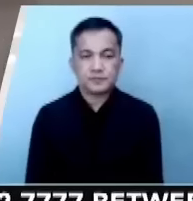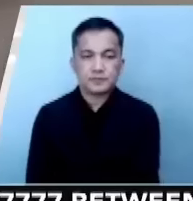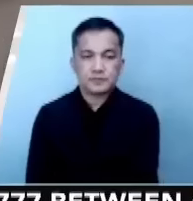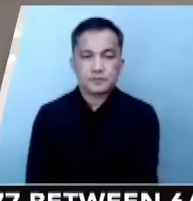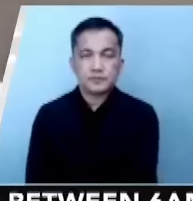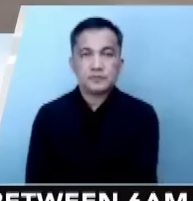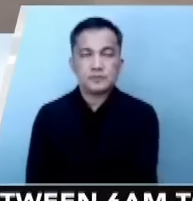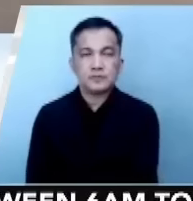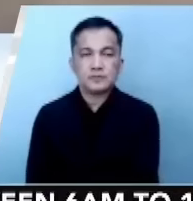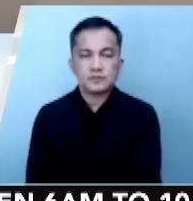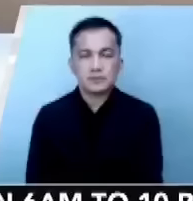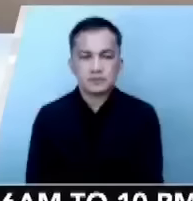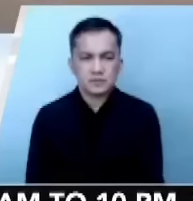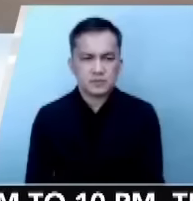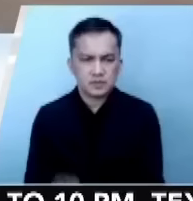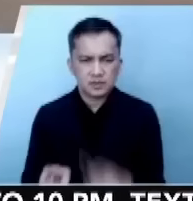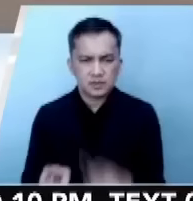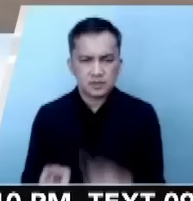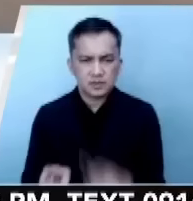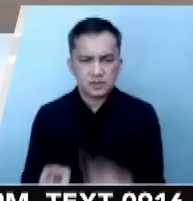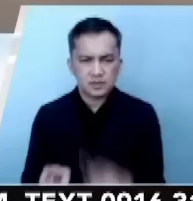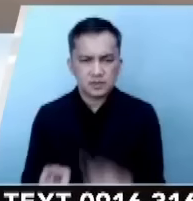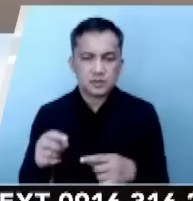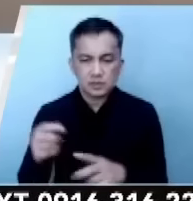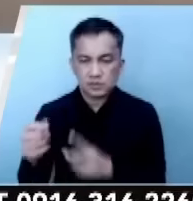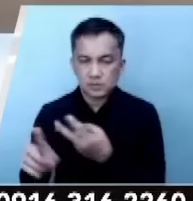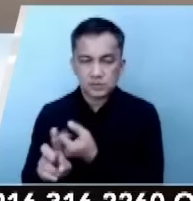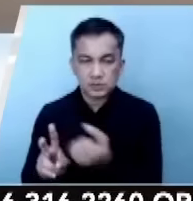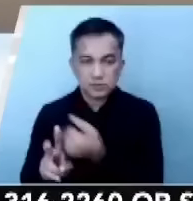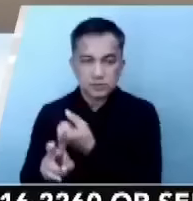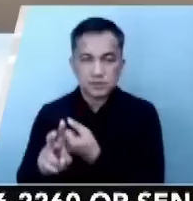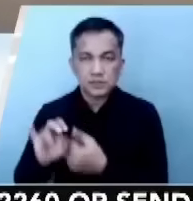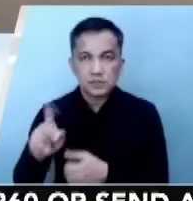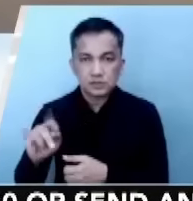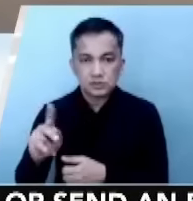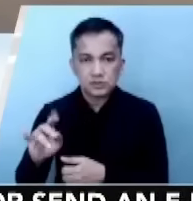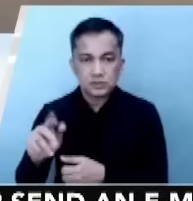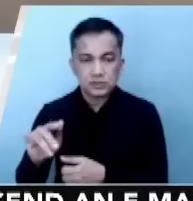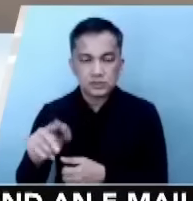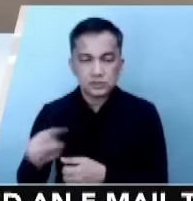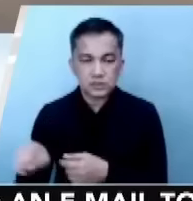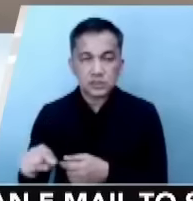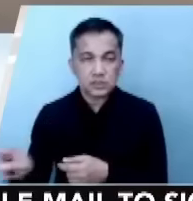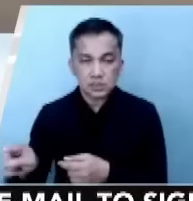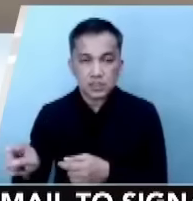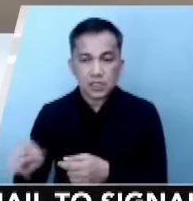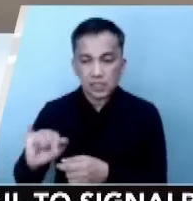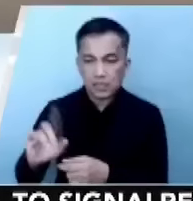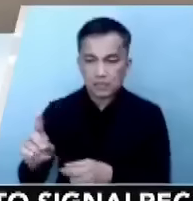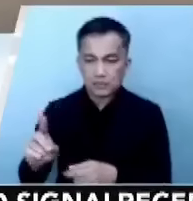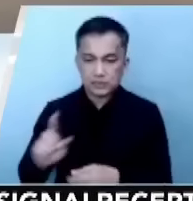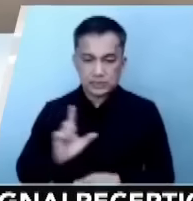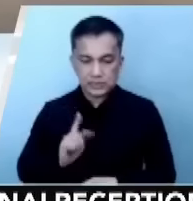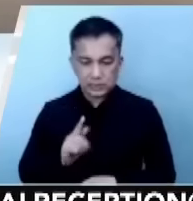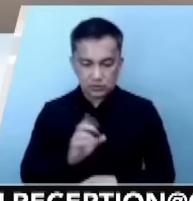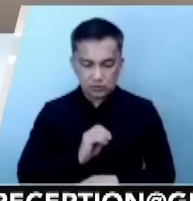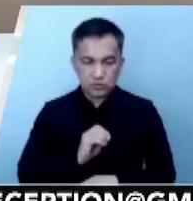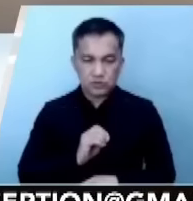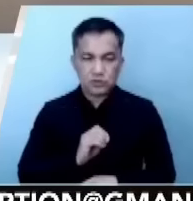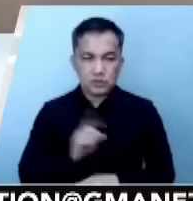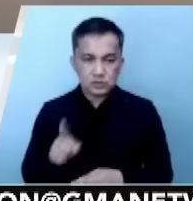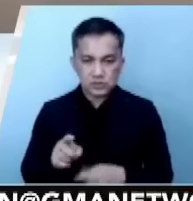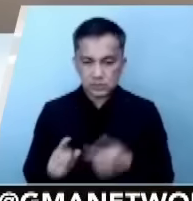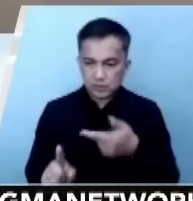Suot pa ng biktimang si Mercedita Gutierrez ang kanyang Land Transportation Office ID nang pagbabarilin siya habang sakay ng kanyang van sa